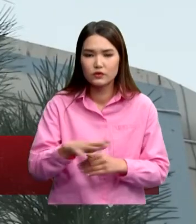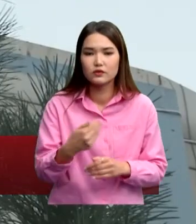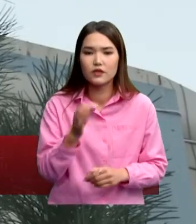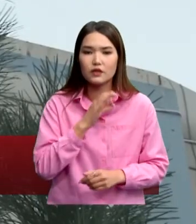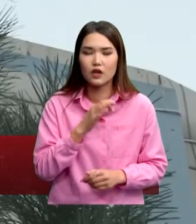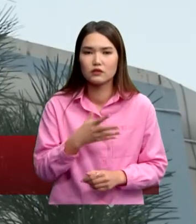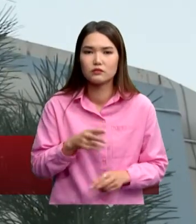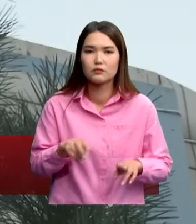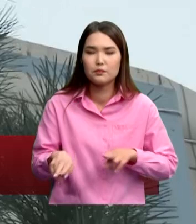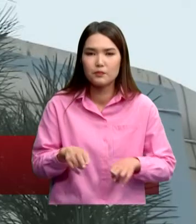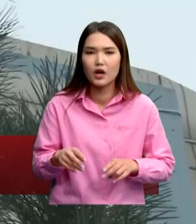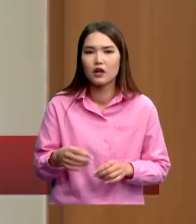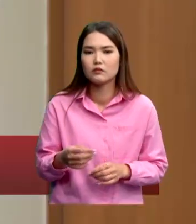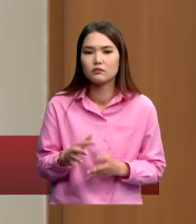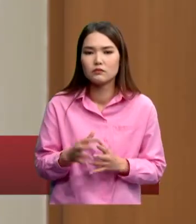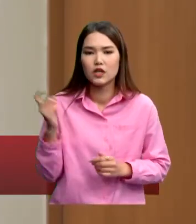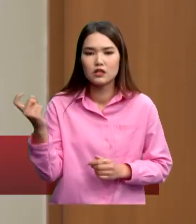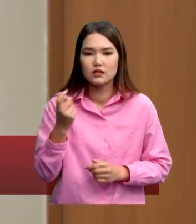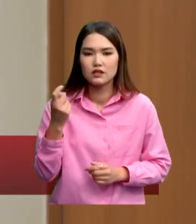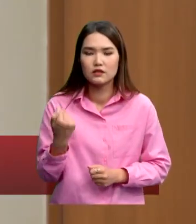областное управление сельского хозяйства